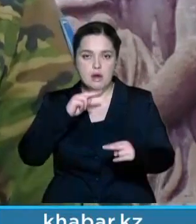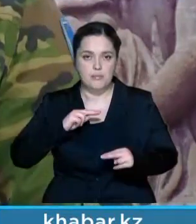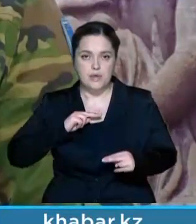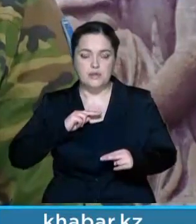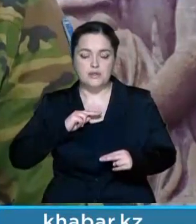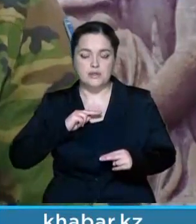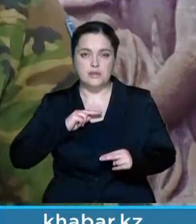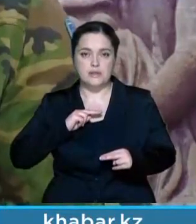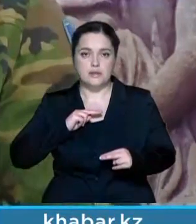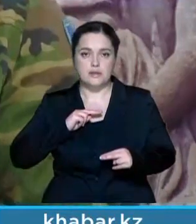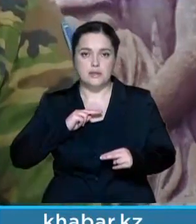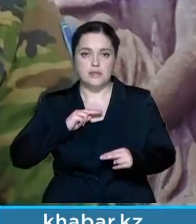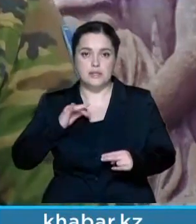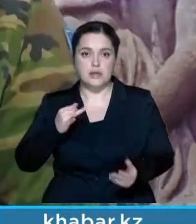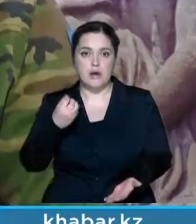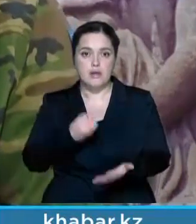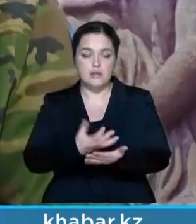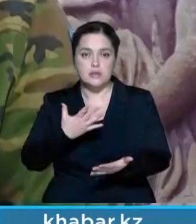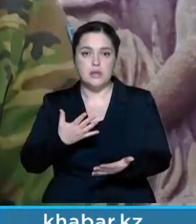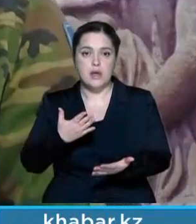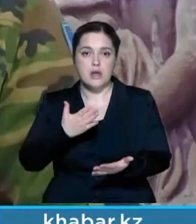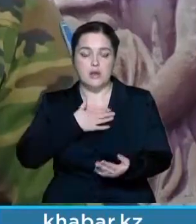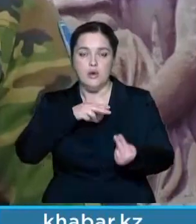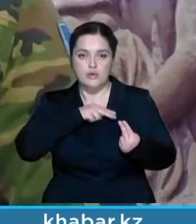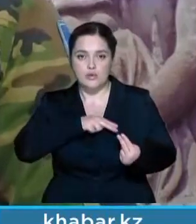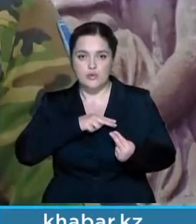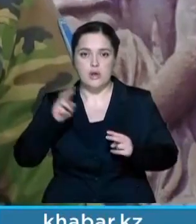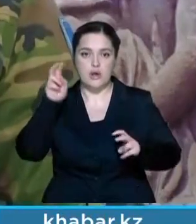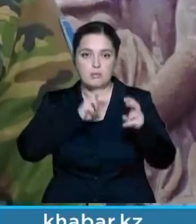внимание и оценили тот труд, который делают поисковики отряда «Майдан-Жолы».